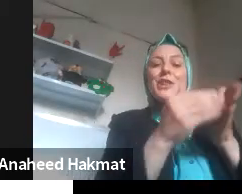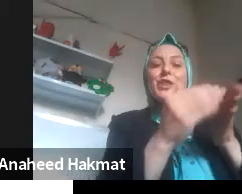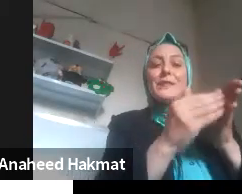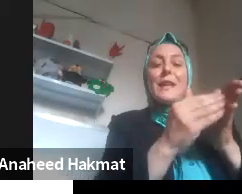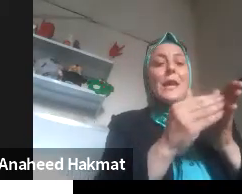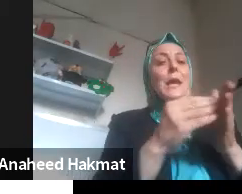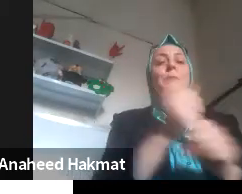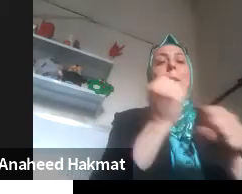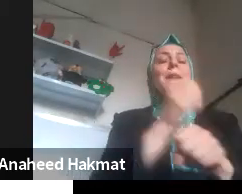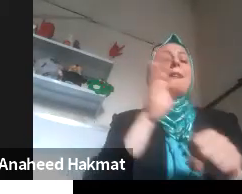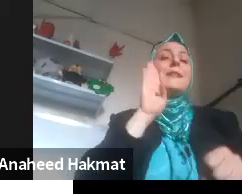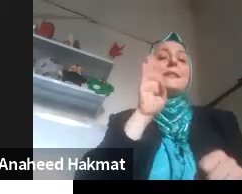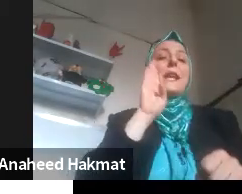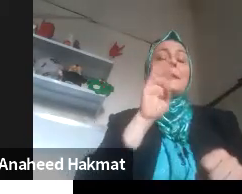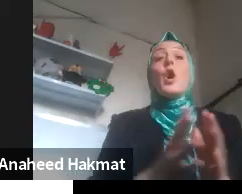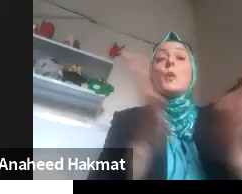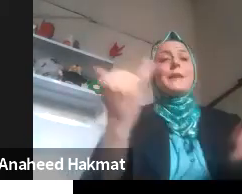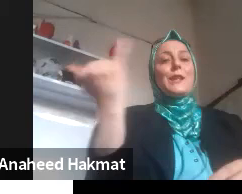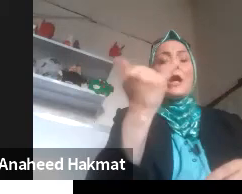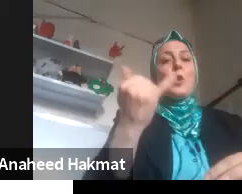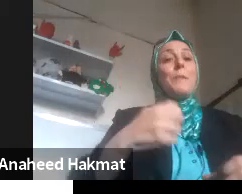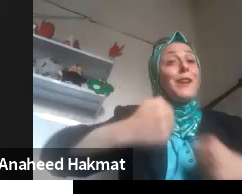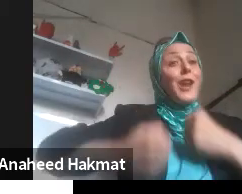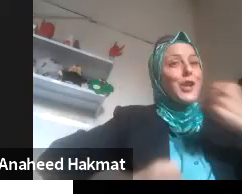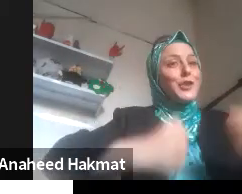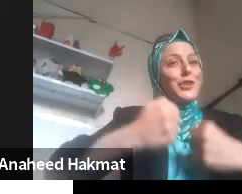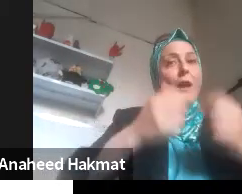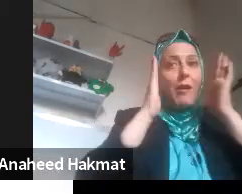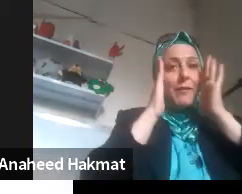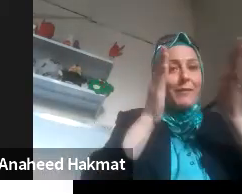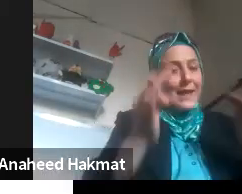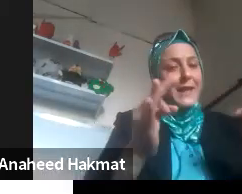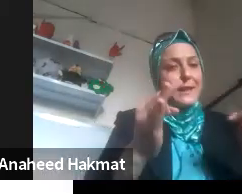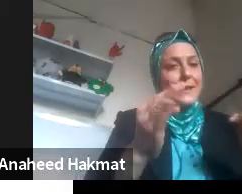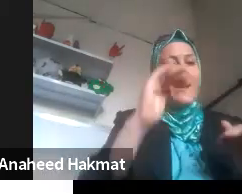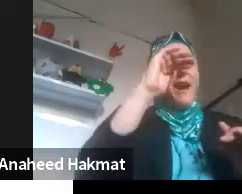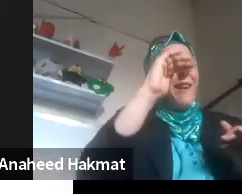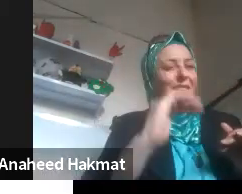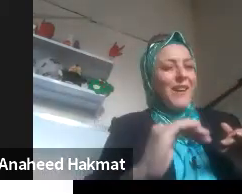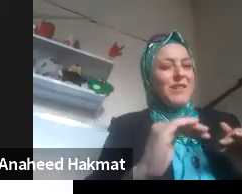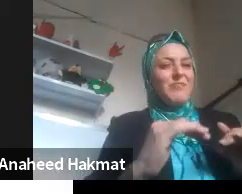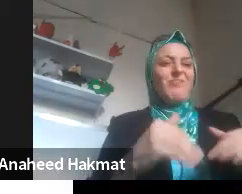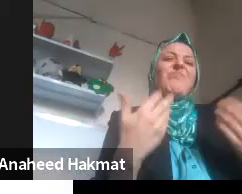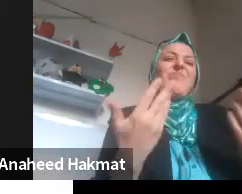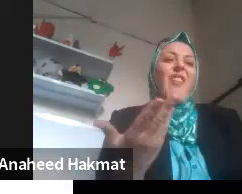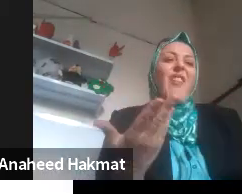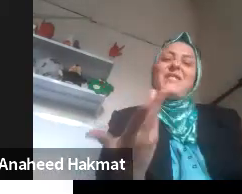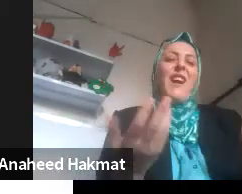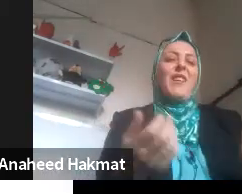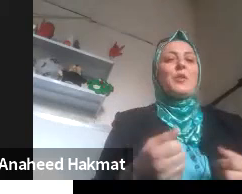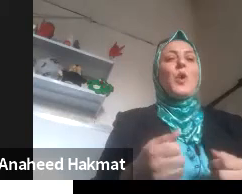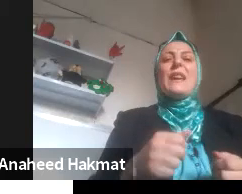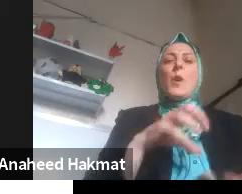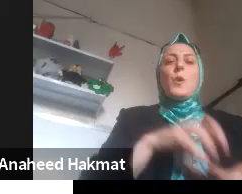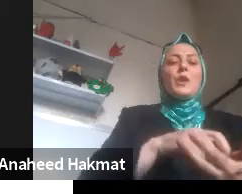مهم الأنشطة كمان نركز فيها على الأقل حظاً، ونحاول نستفيد من الدروس اللي